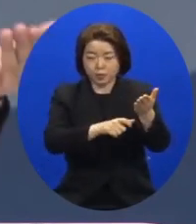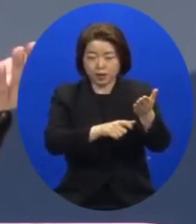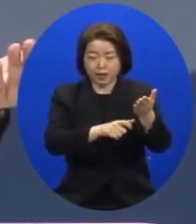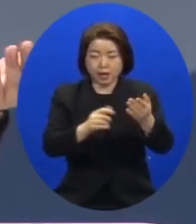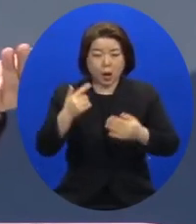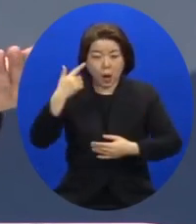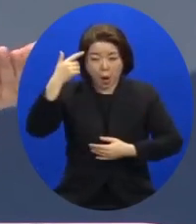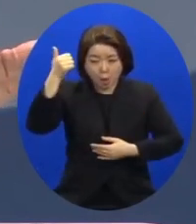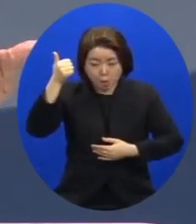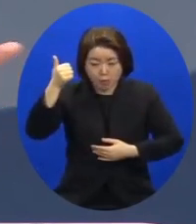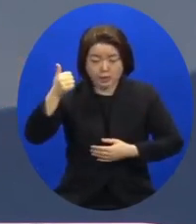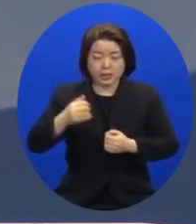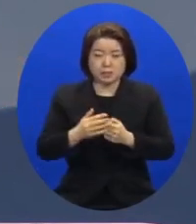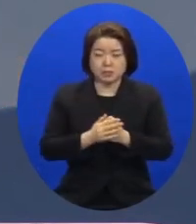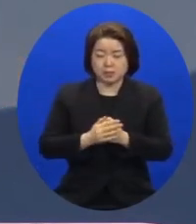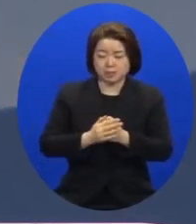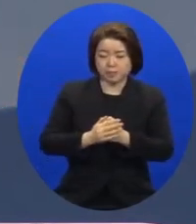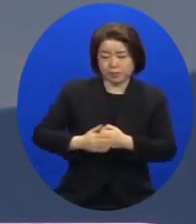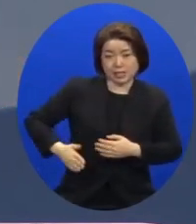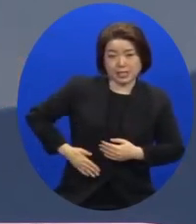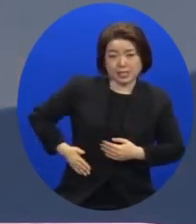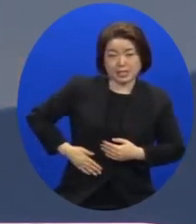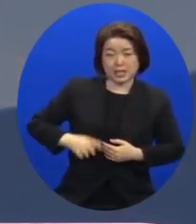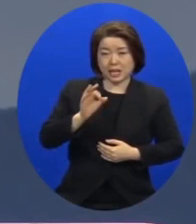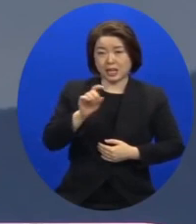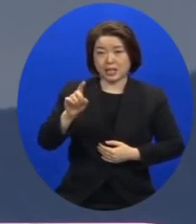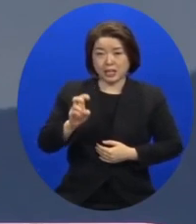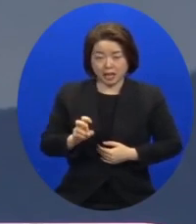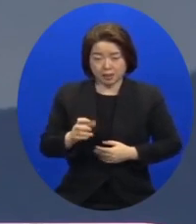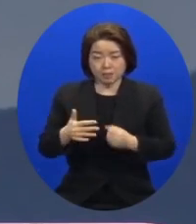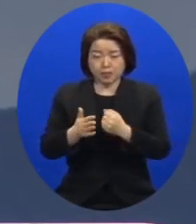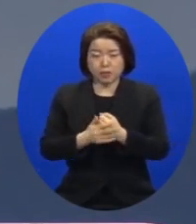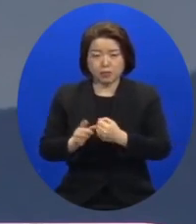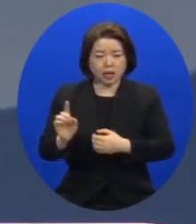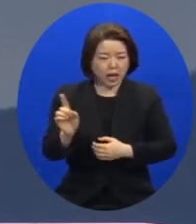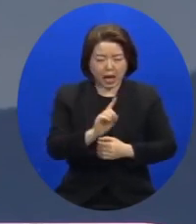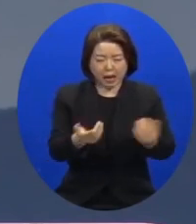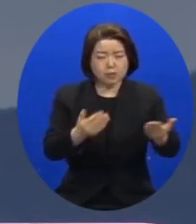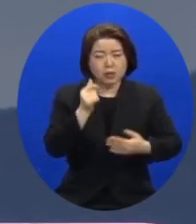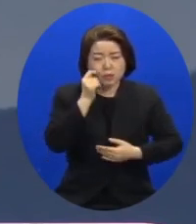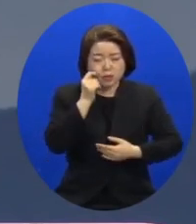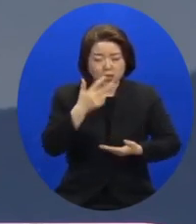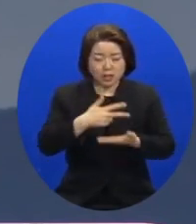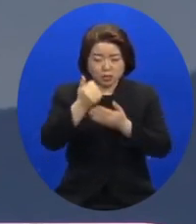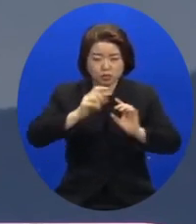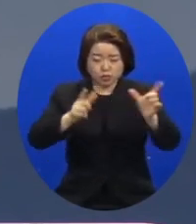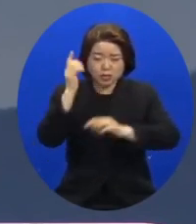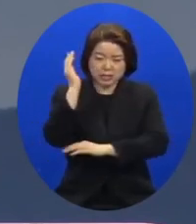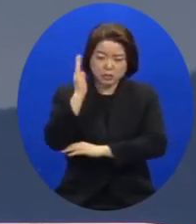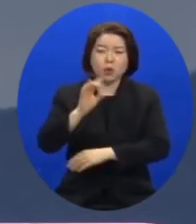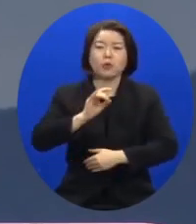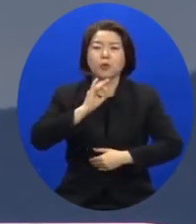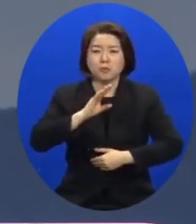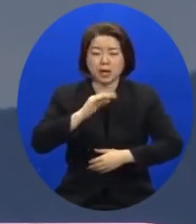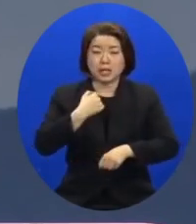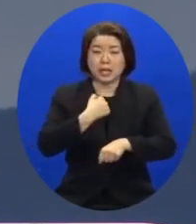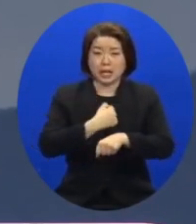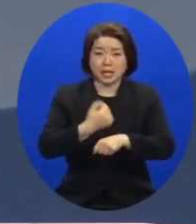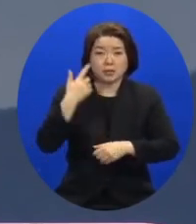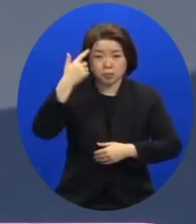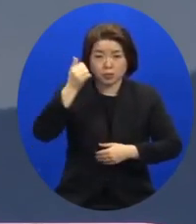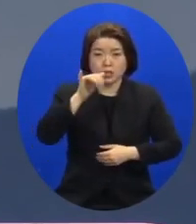아무것도 못하고 주일설교 만 겨우 하시면서 목회를 하시는 목사님이 계셨습니다 그런데